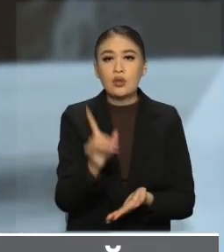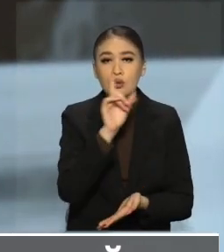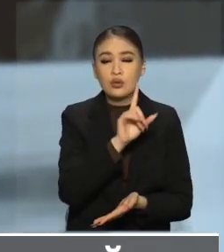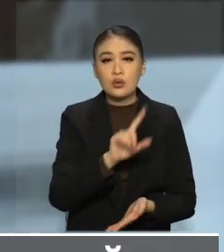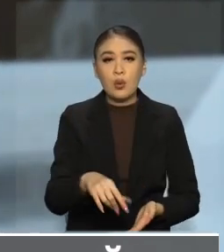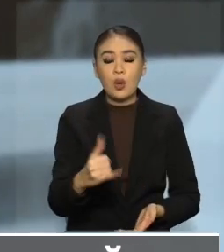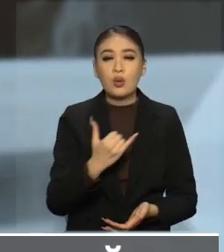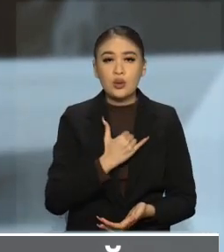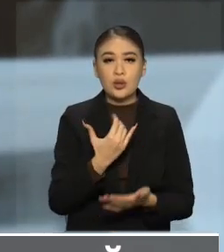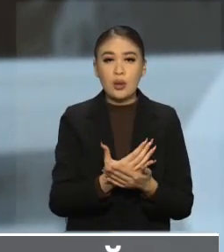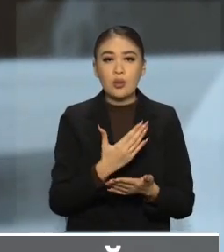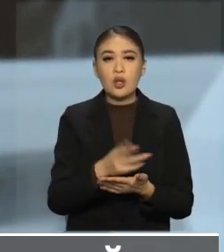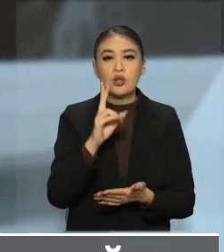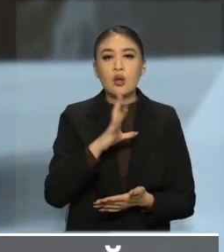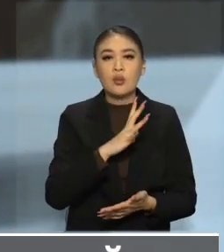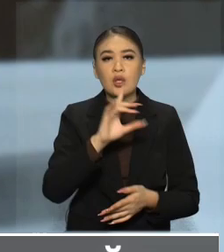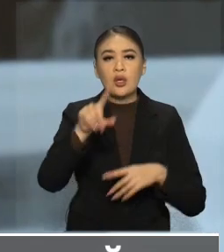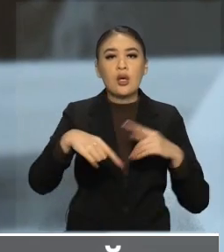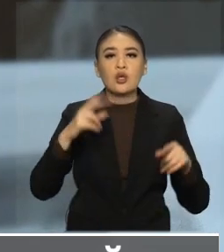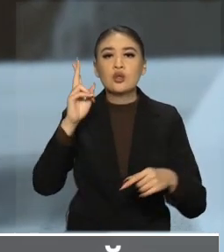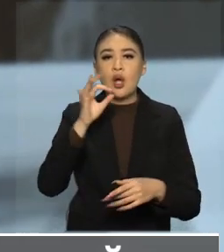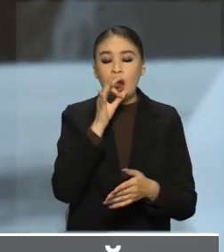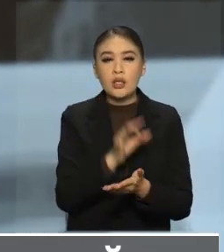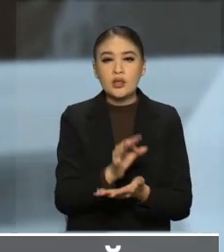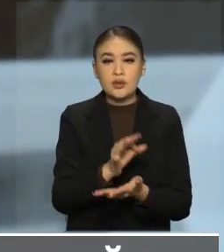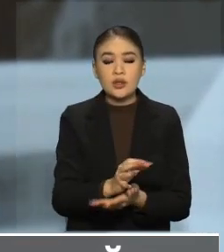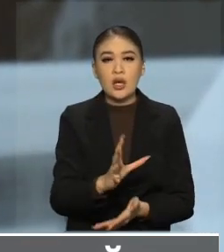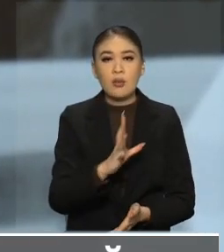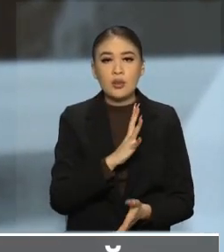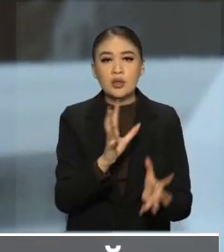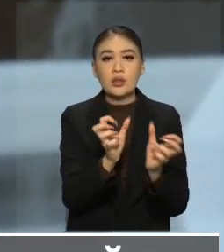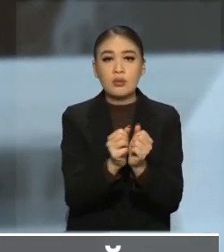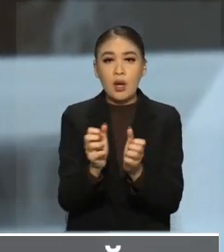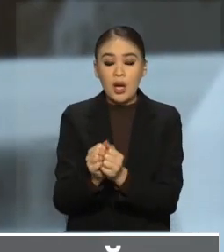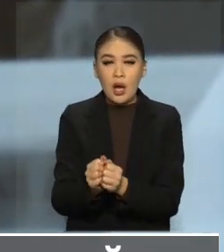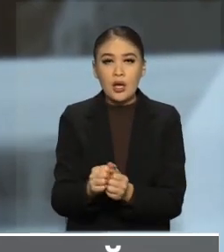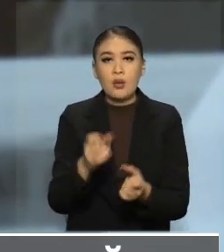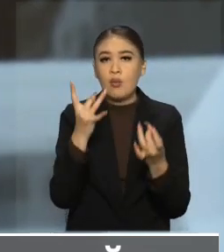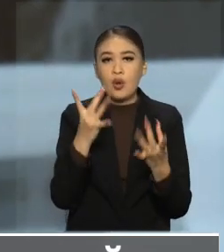Біз қазір жауапқа тартып атқан қаншама міне аварияларда жай инженерлер,